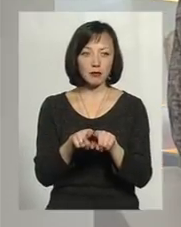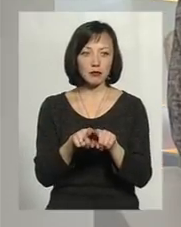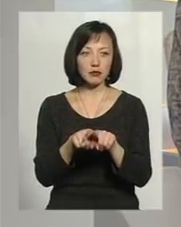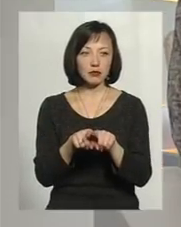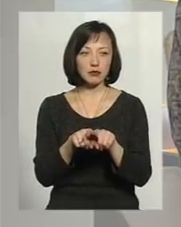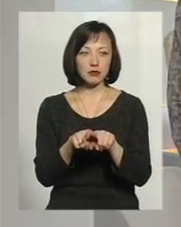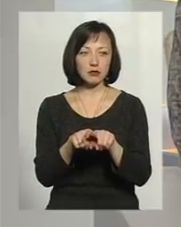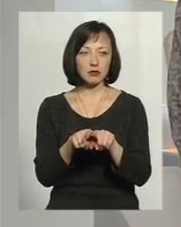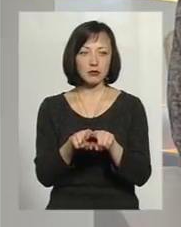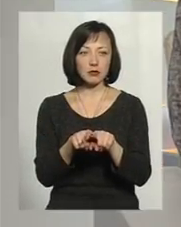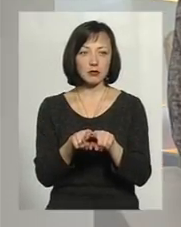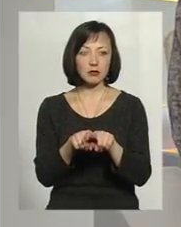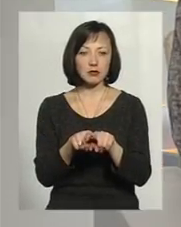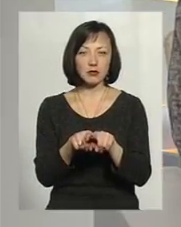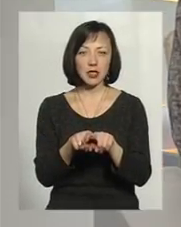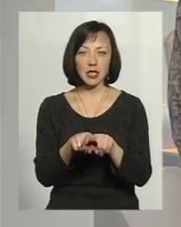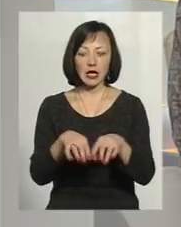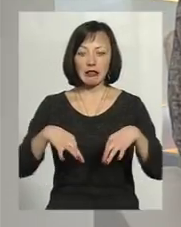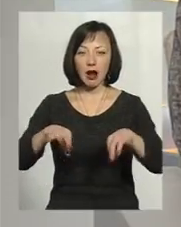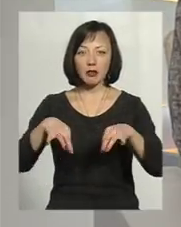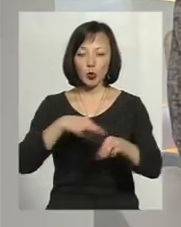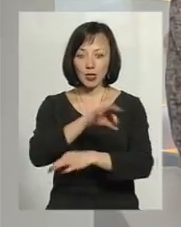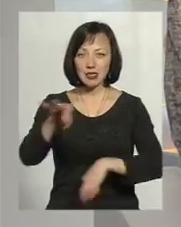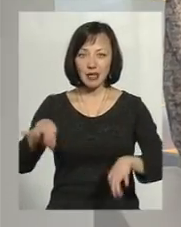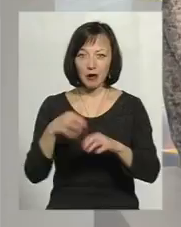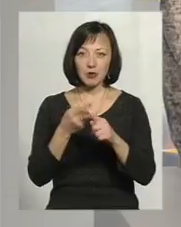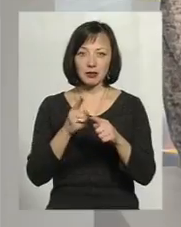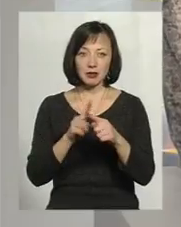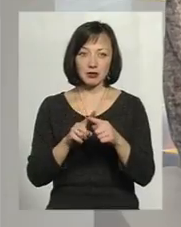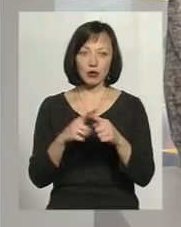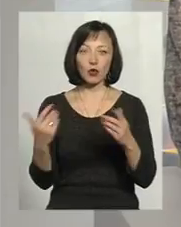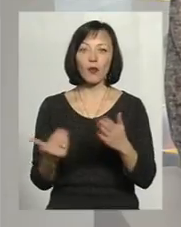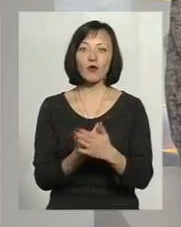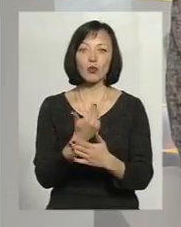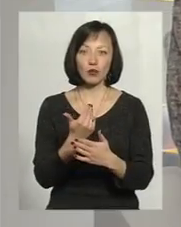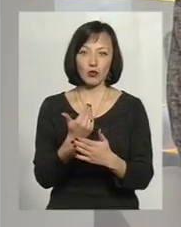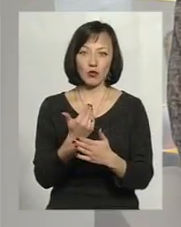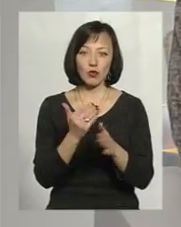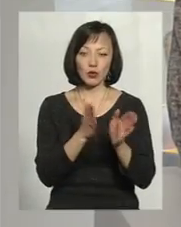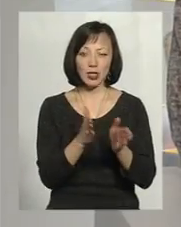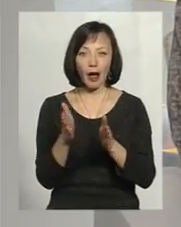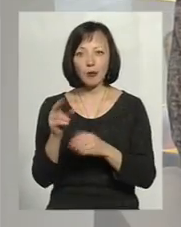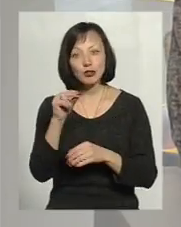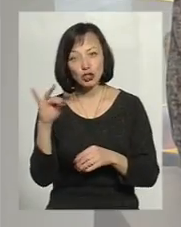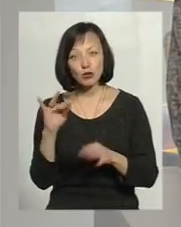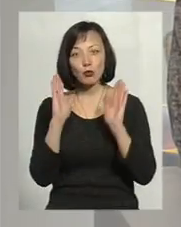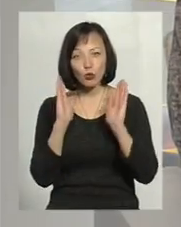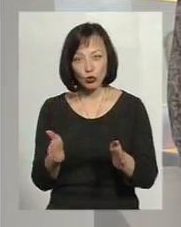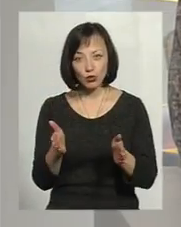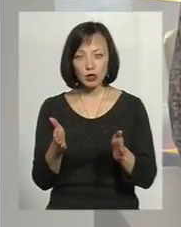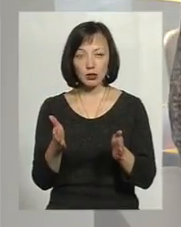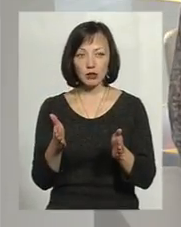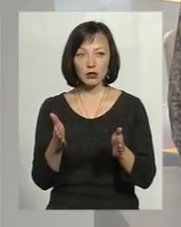доля транспортної схеми мережі тієї вже нову схему, і чи з'явиться